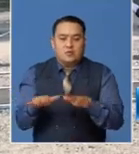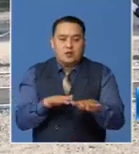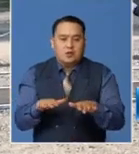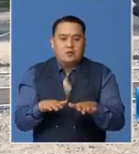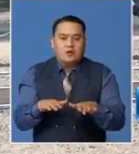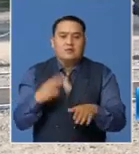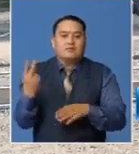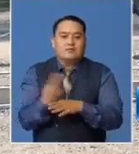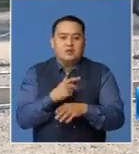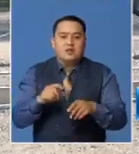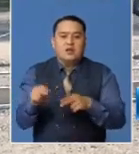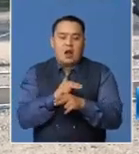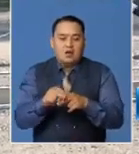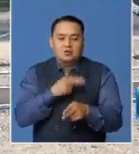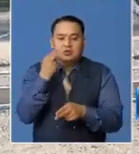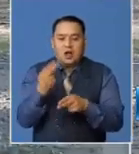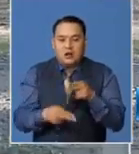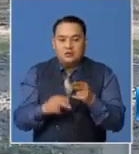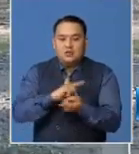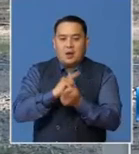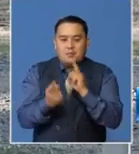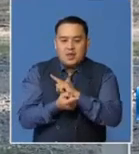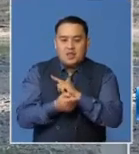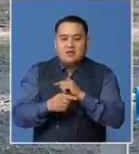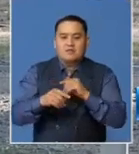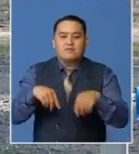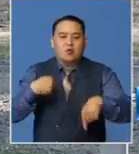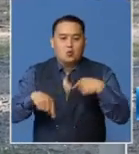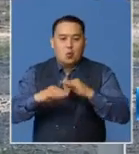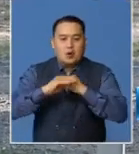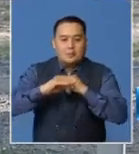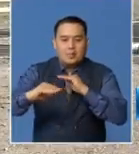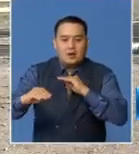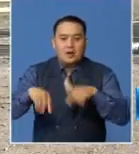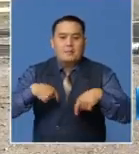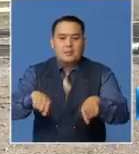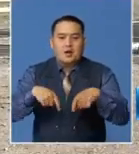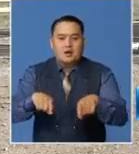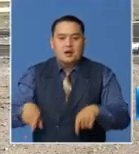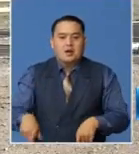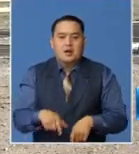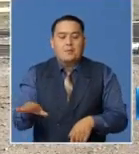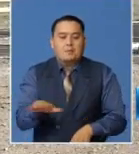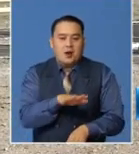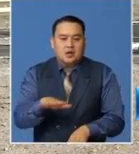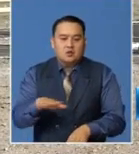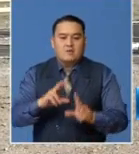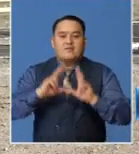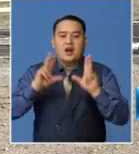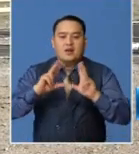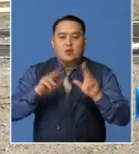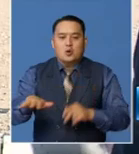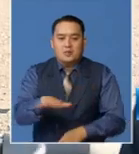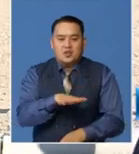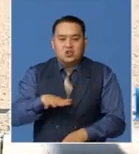вот 2 стадии реконструкции заключается в замене футбольного покрытия создание беговых дорожек а также баскетбольных и волейбольных площадок